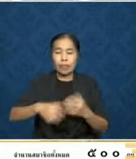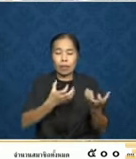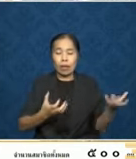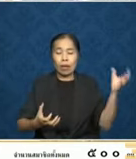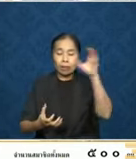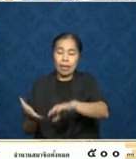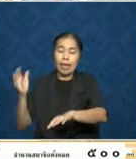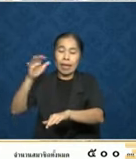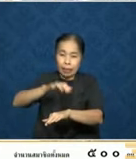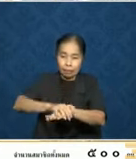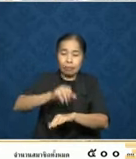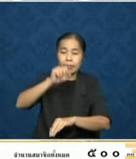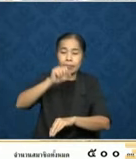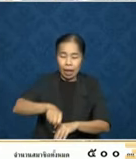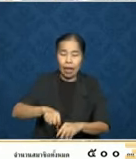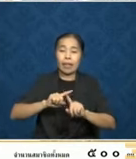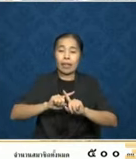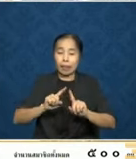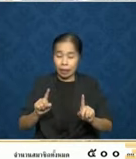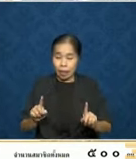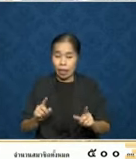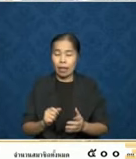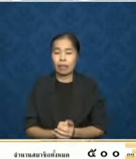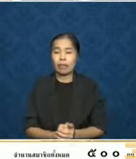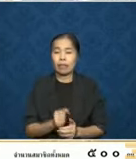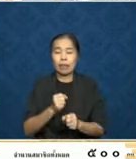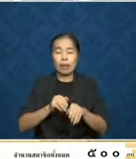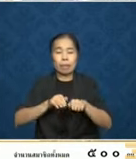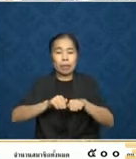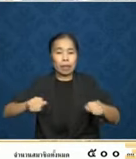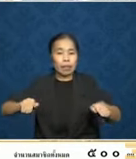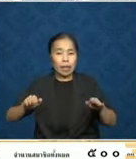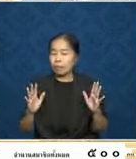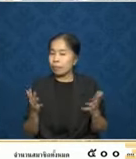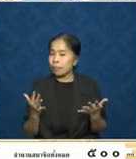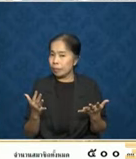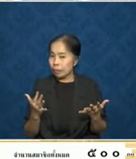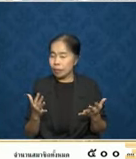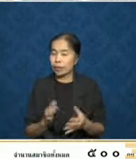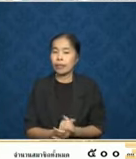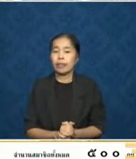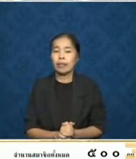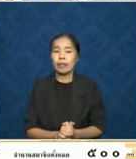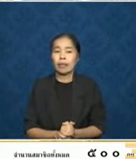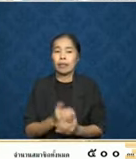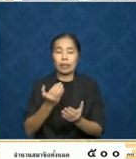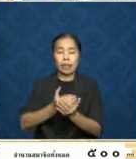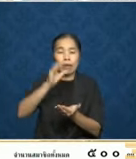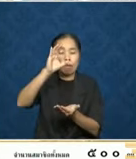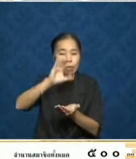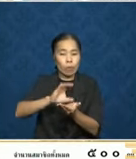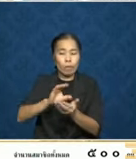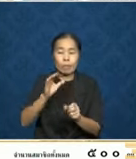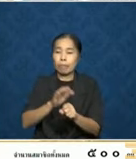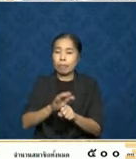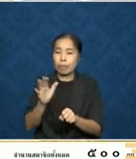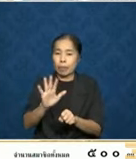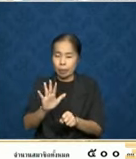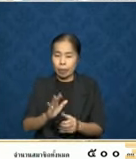กลบของเขาเนี่ยส่วนใหญ่ไม่ได้มาตรฐานไม่มีคุณภาพนะครับแล้วงบประมาณที่ไม่เพียงพอ